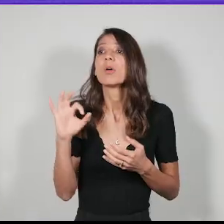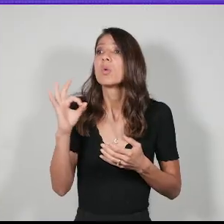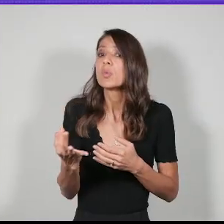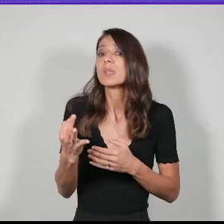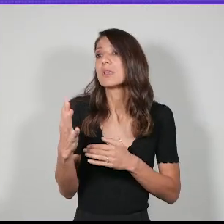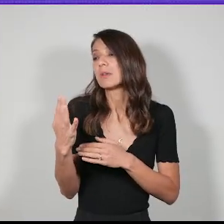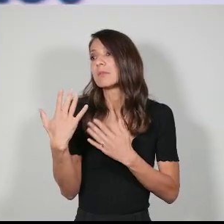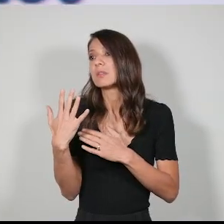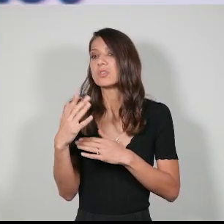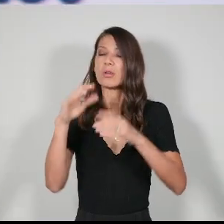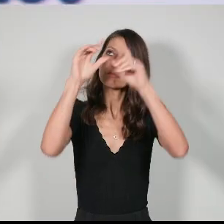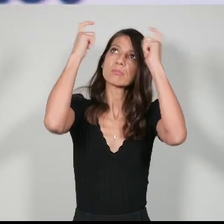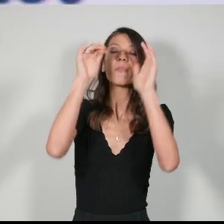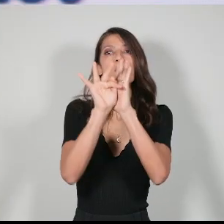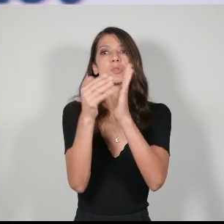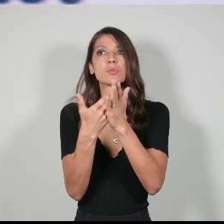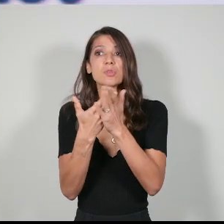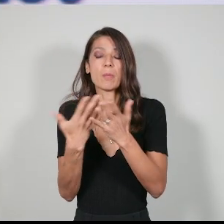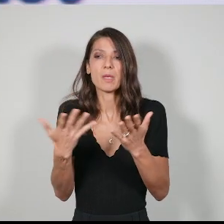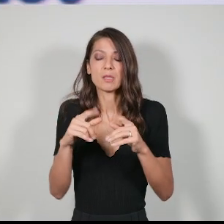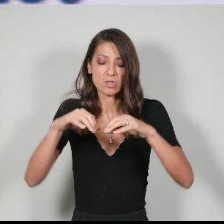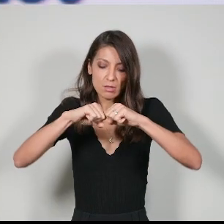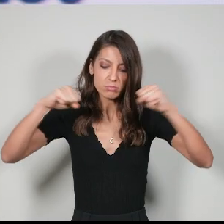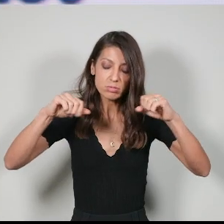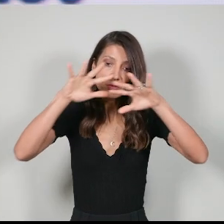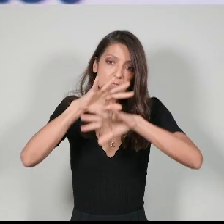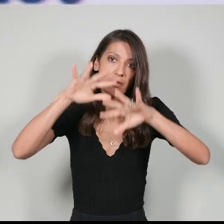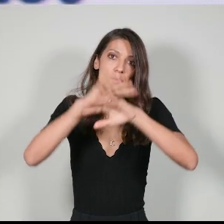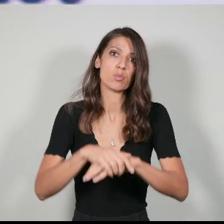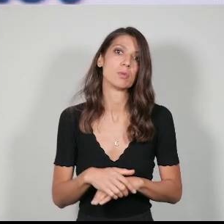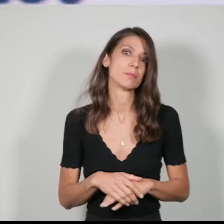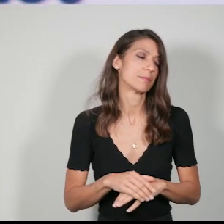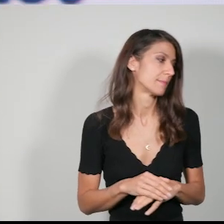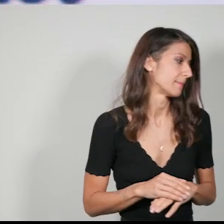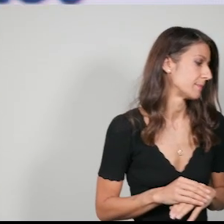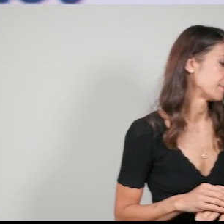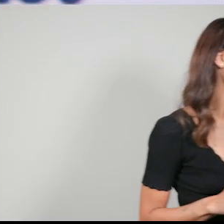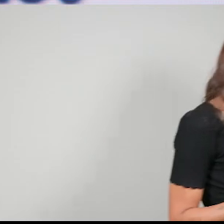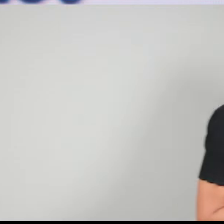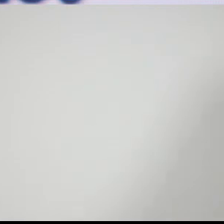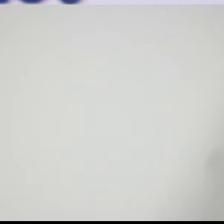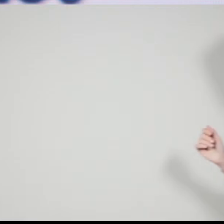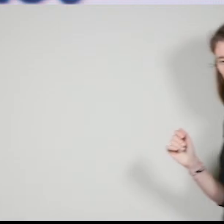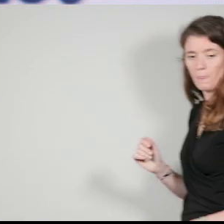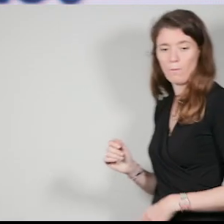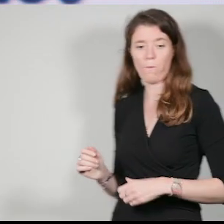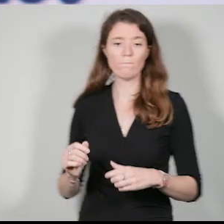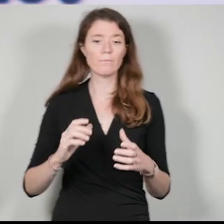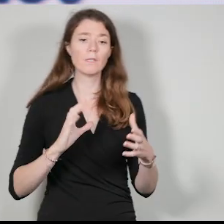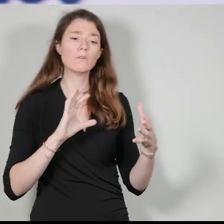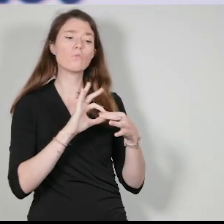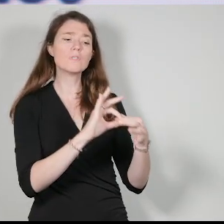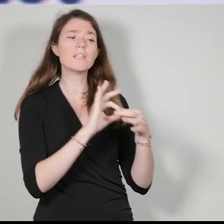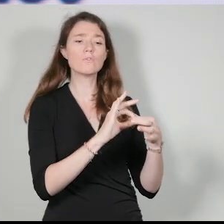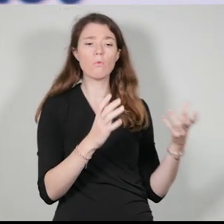déranger. La conciliation emploi-aidance reste un angle mort. Quelles mesures concrètes permettraient d'adapter le monde du